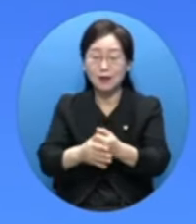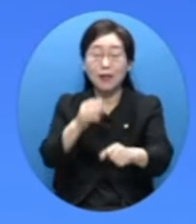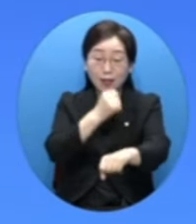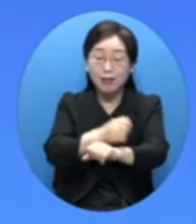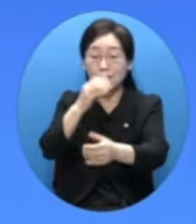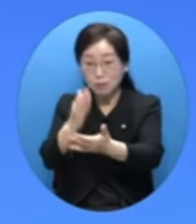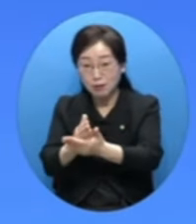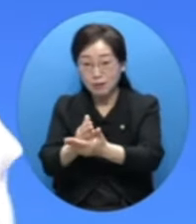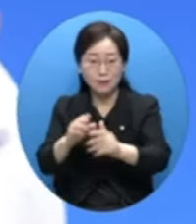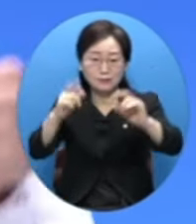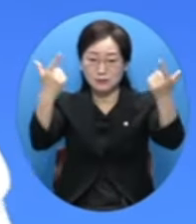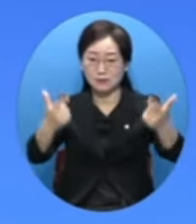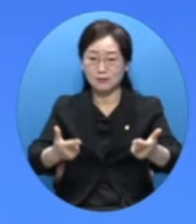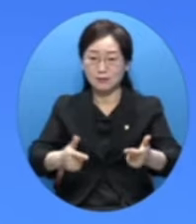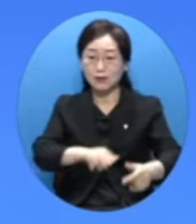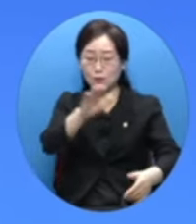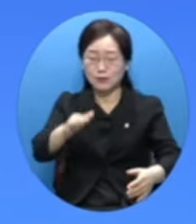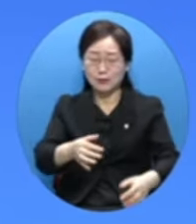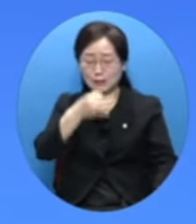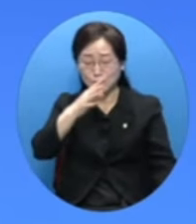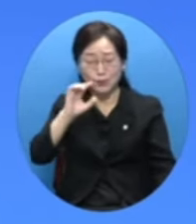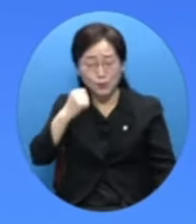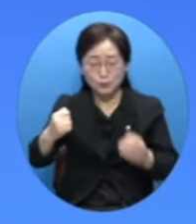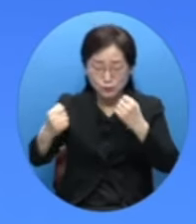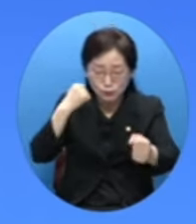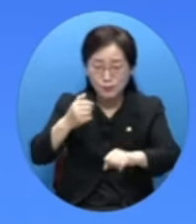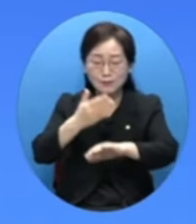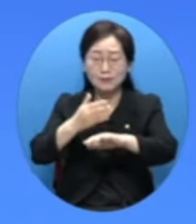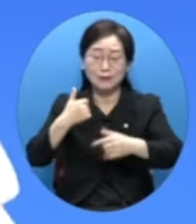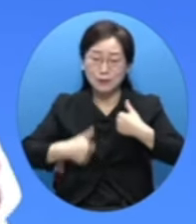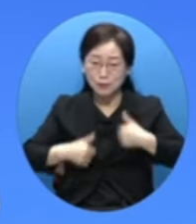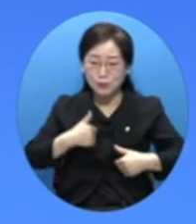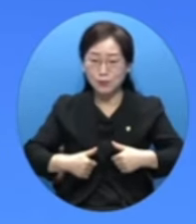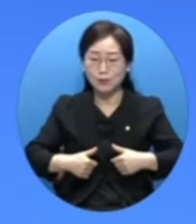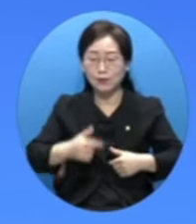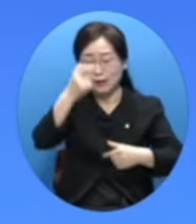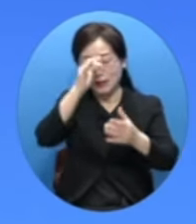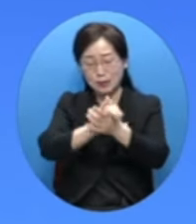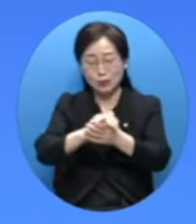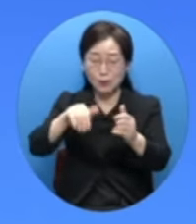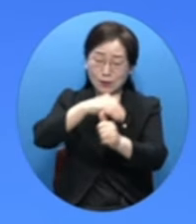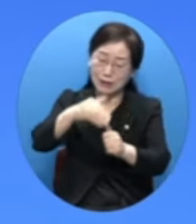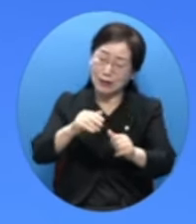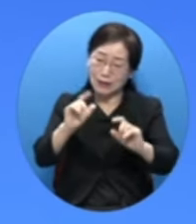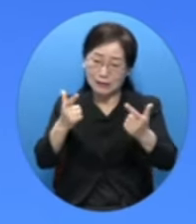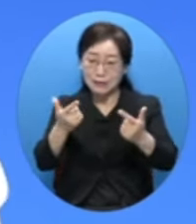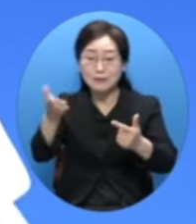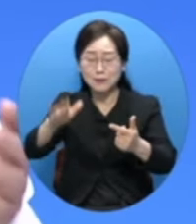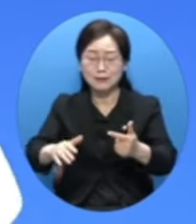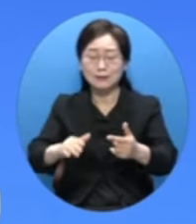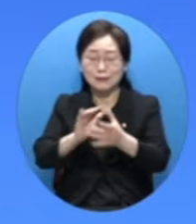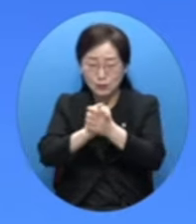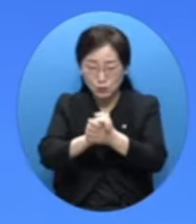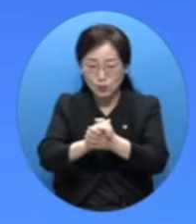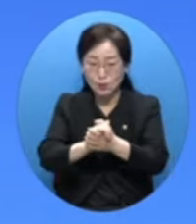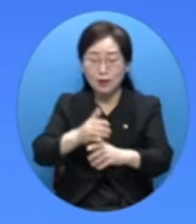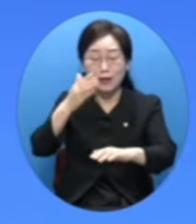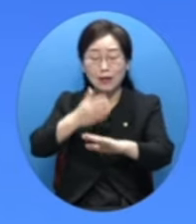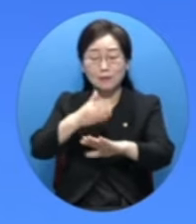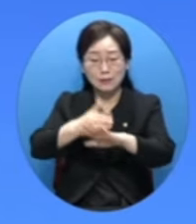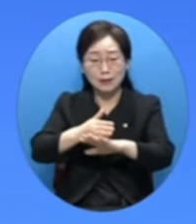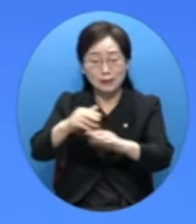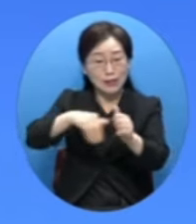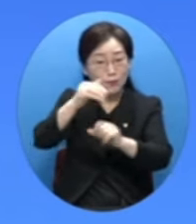안 되는 것이 아니라 우리가 힘들고 어려워도 기뻐하고 우리가 기도할 수 없는 상황에도 기도하고 감사할 수 없는 상황에도